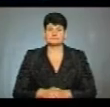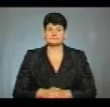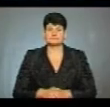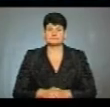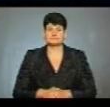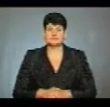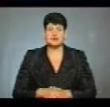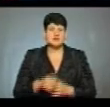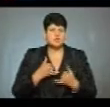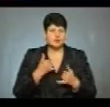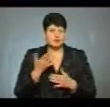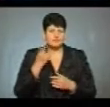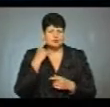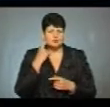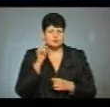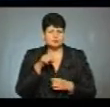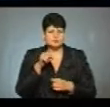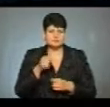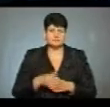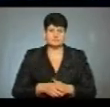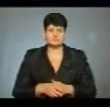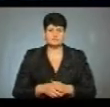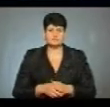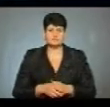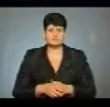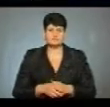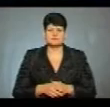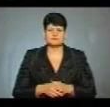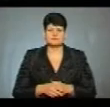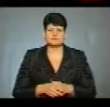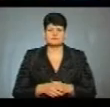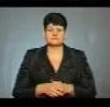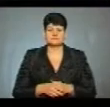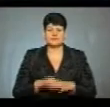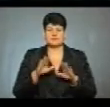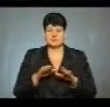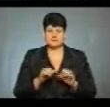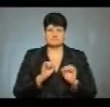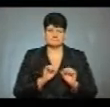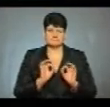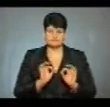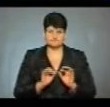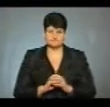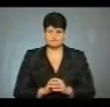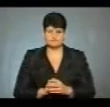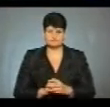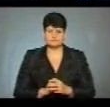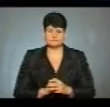Шановний, якщо ви не чуєте, не рухайте головою, ми вам зараз фіксуємо. Доброго дня, пожежник. Місце безпечне.